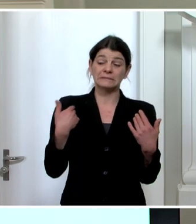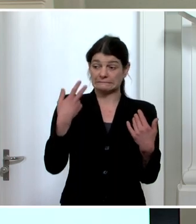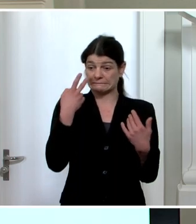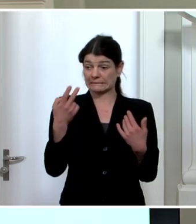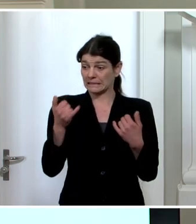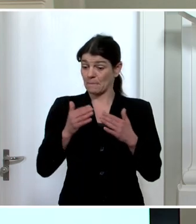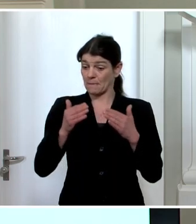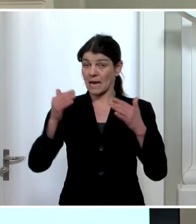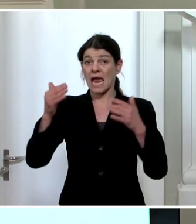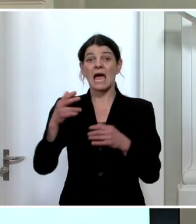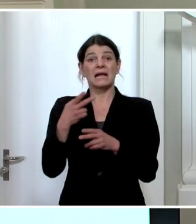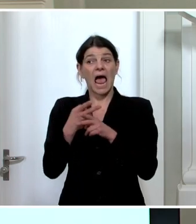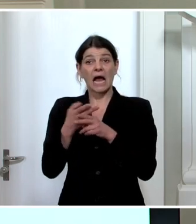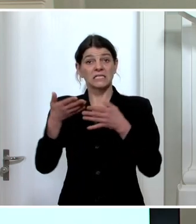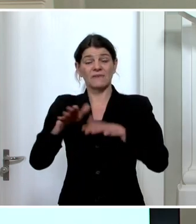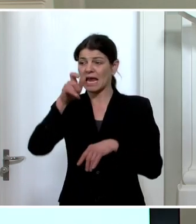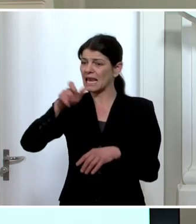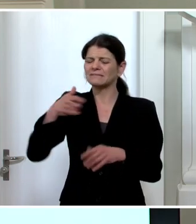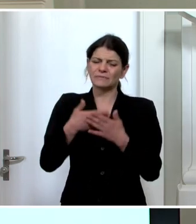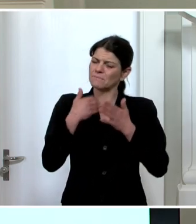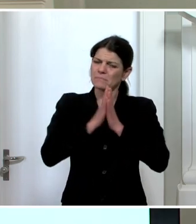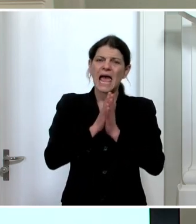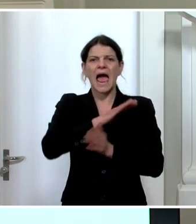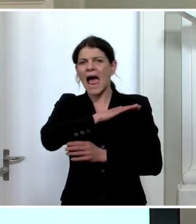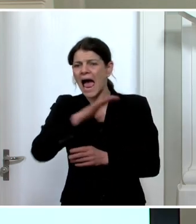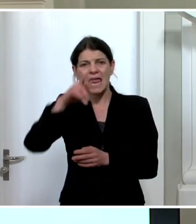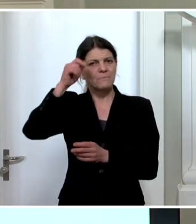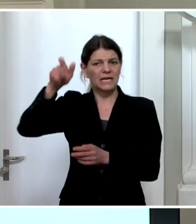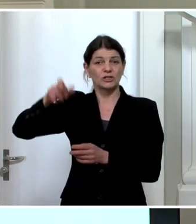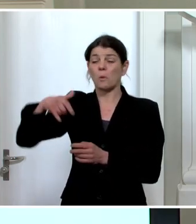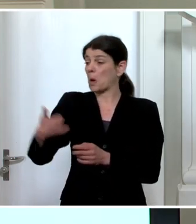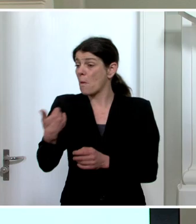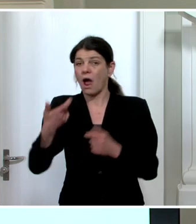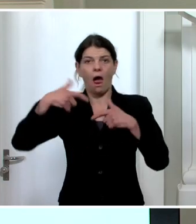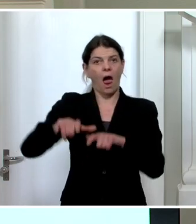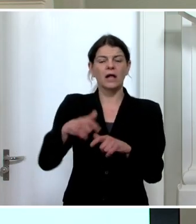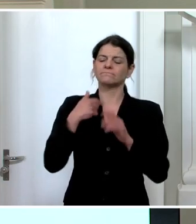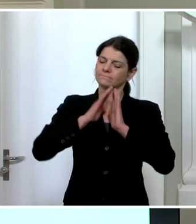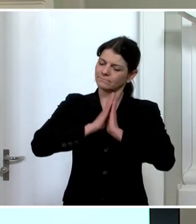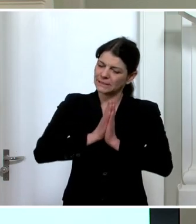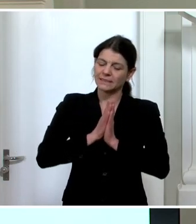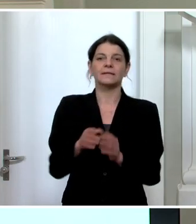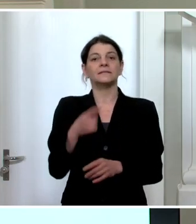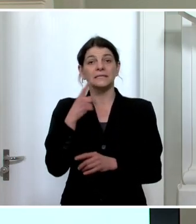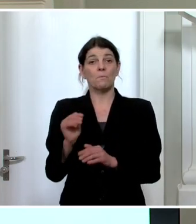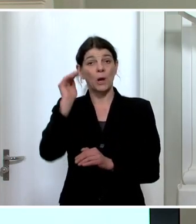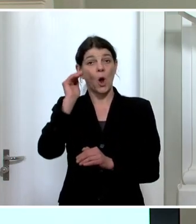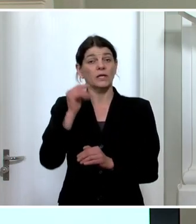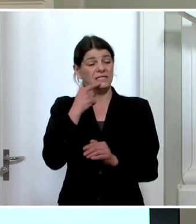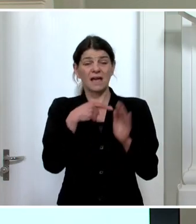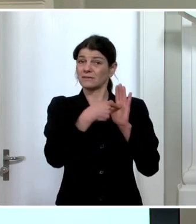Krankheitsfälle alle Generationsgruppen von jung bis alt mit allem Nachdruck, dem von den Behörden erlassenen und